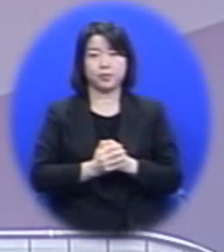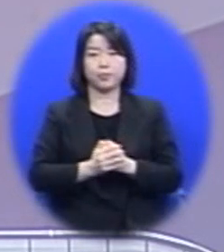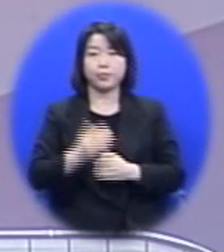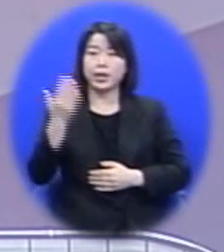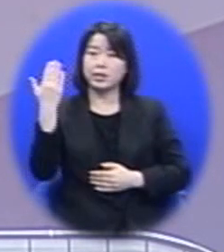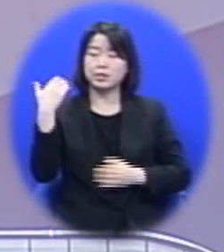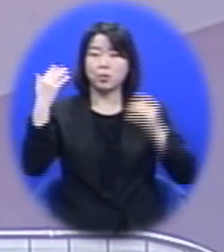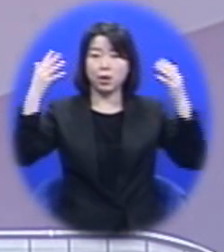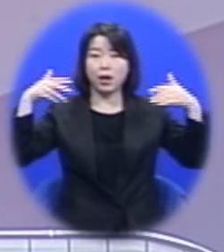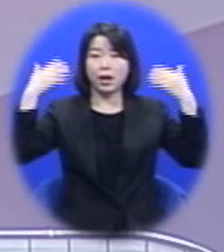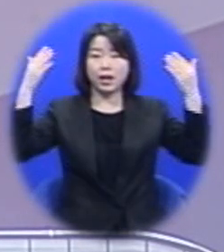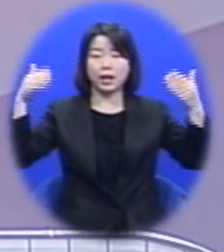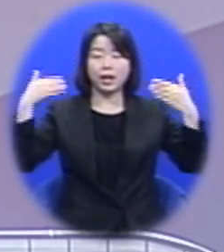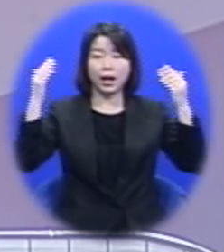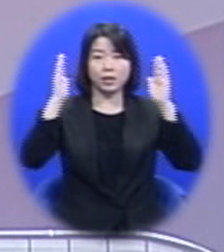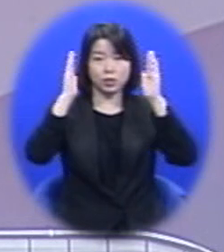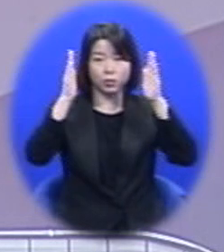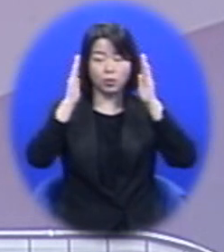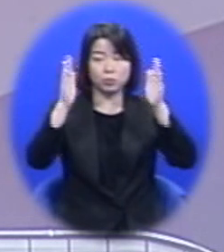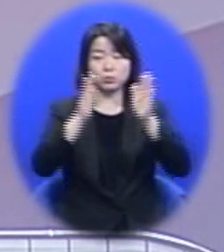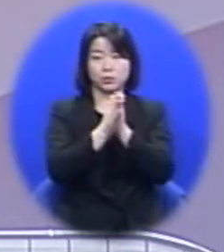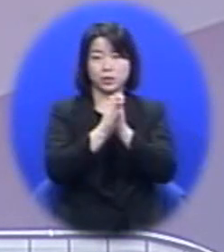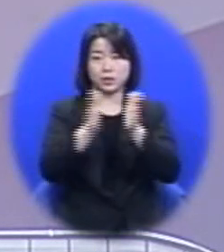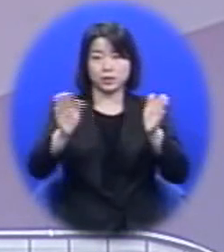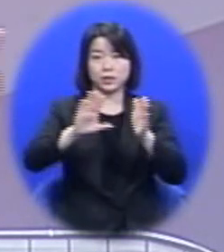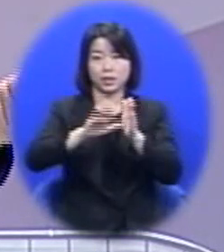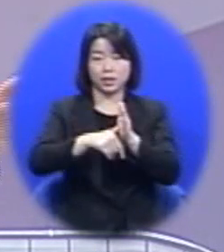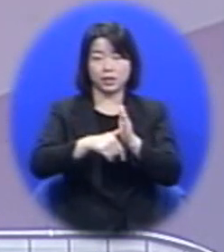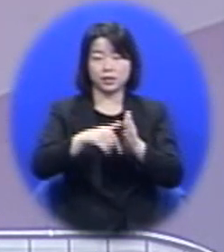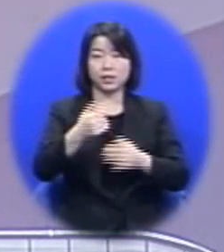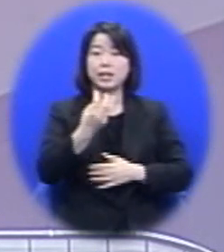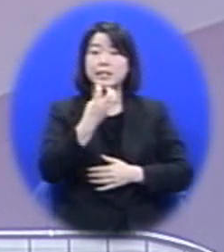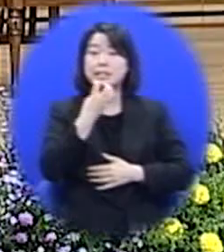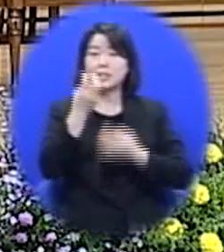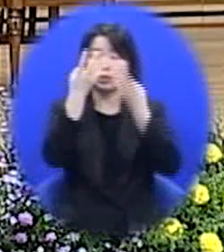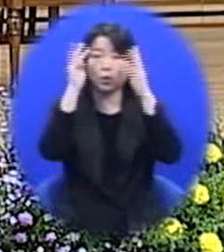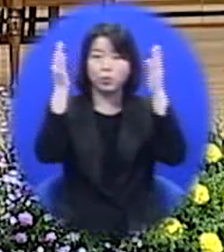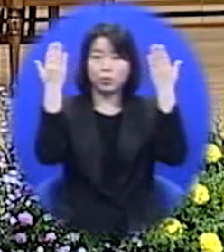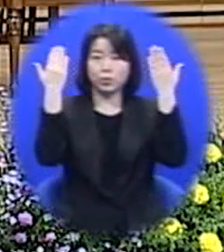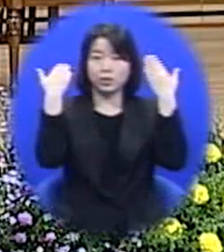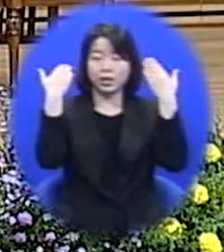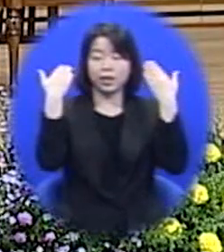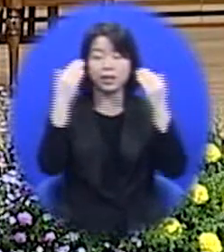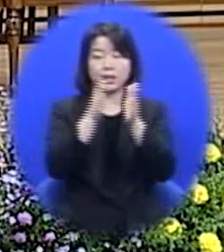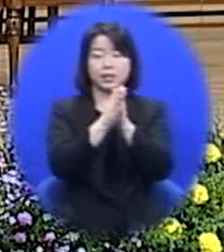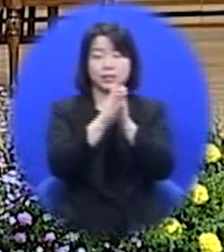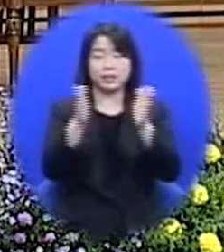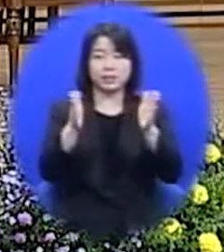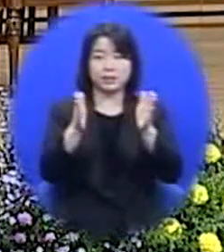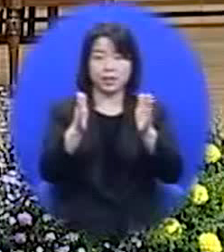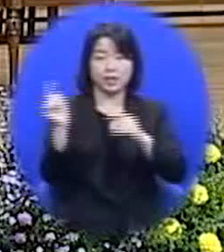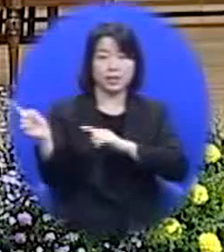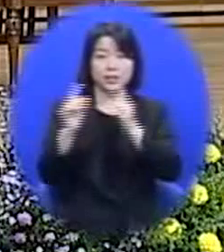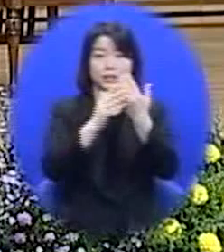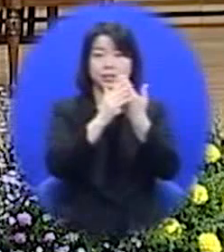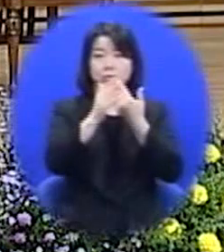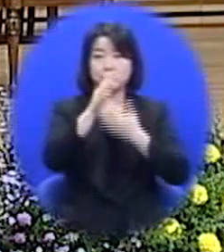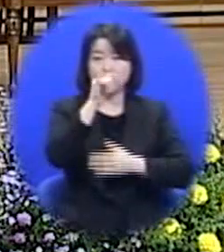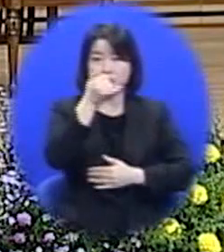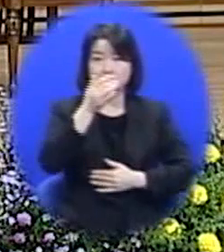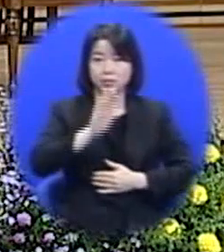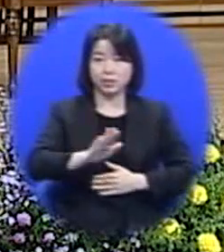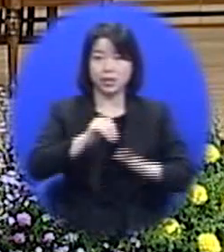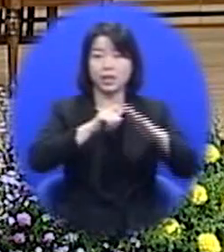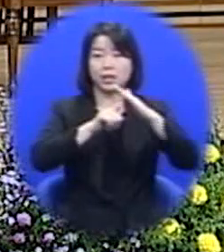지난 가을 학기가 시작되면서 서울대 개강 집회가 있었는데 그때 대표 기도를